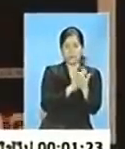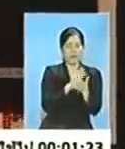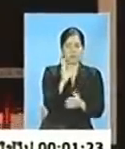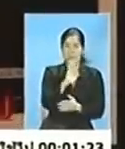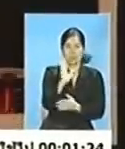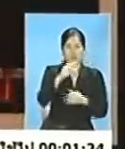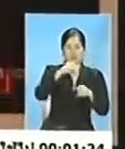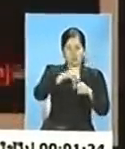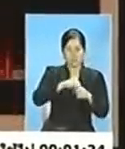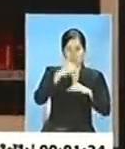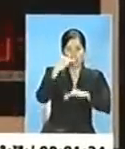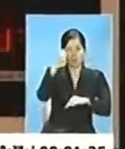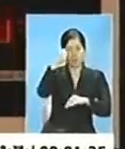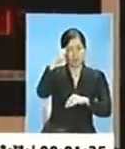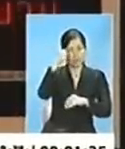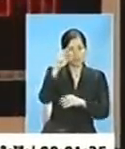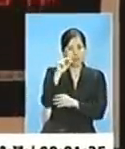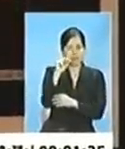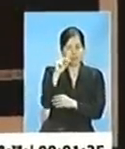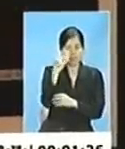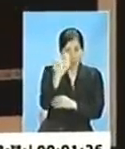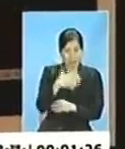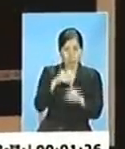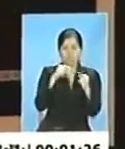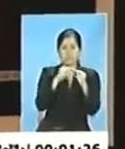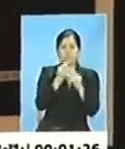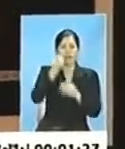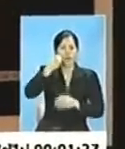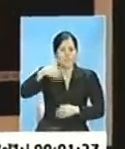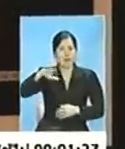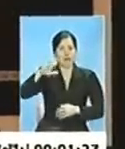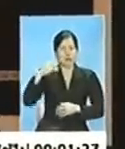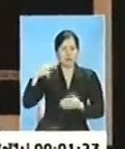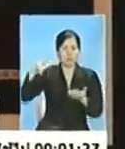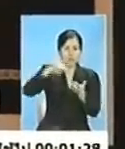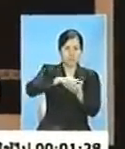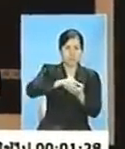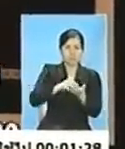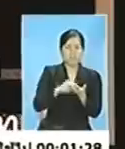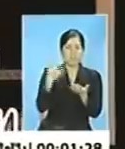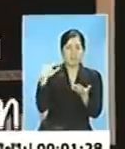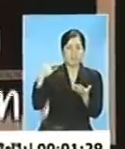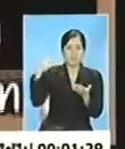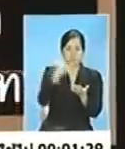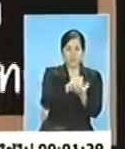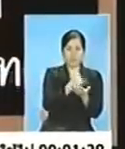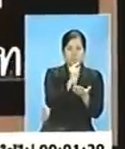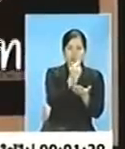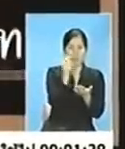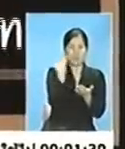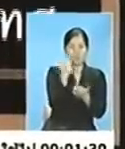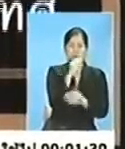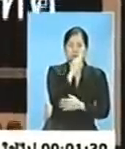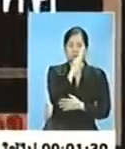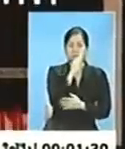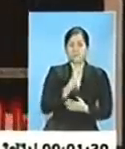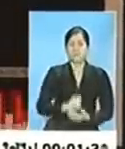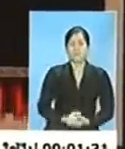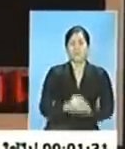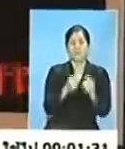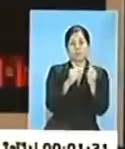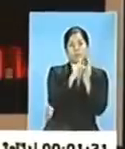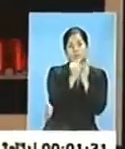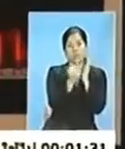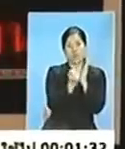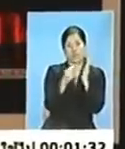30วันจะต้องเดินทางออกไปยังประเทศเพื่อนบ้านแล้วกลับเข้ามาใหม่ในวันเดียวกันเช่นเดินทางไปที่จังหวัดอรั